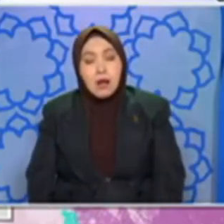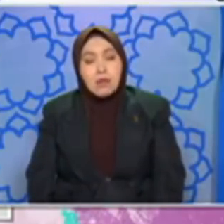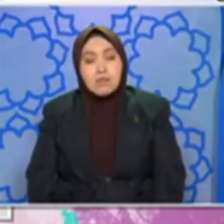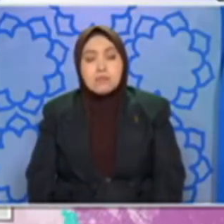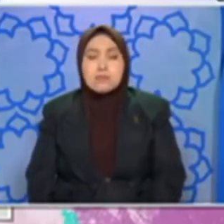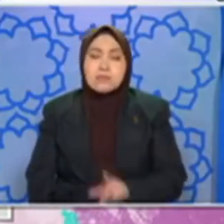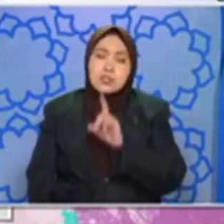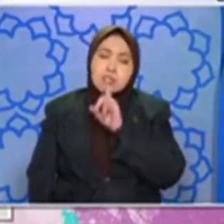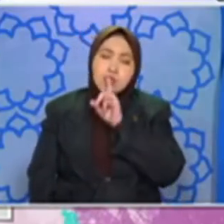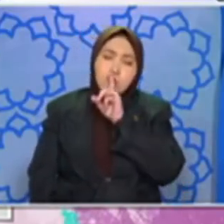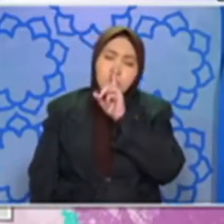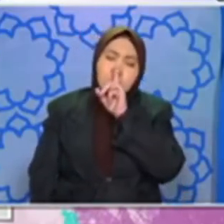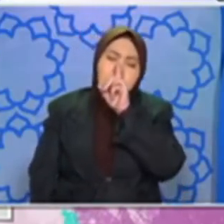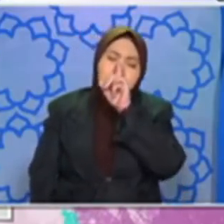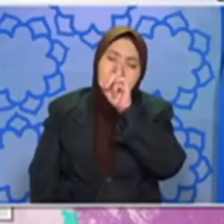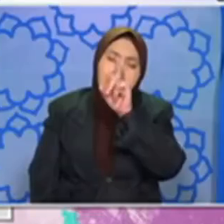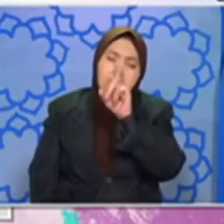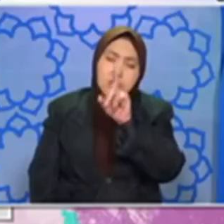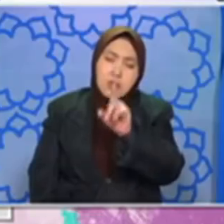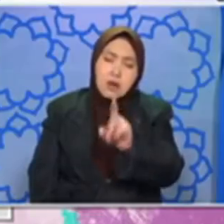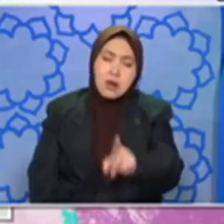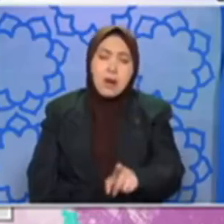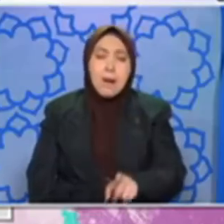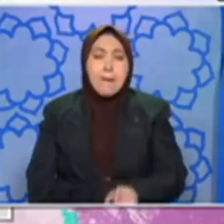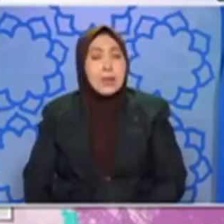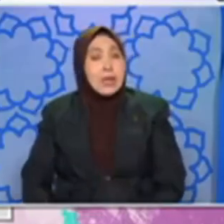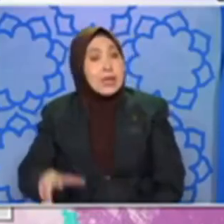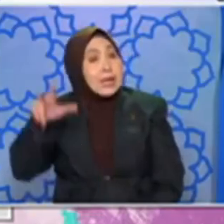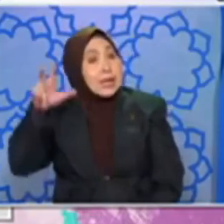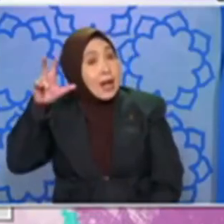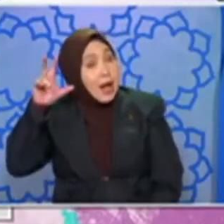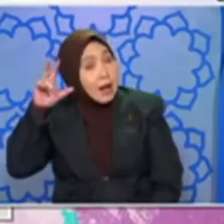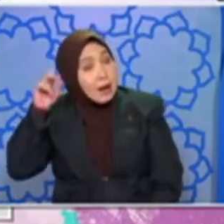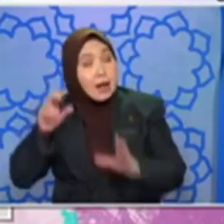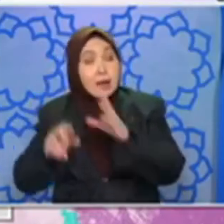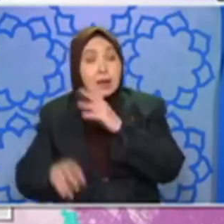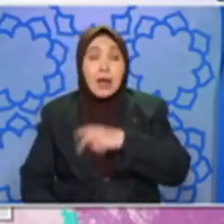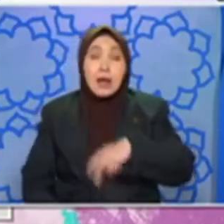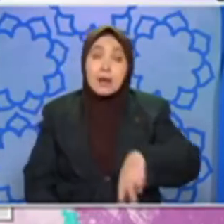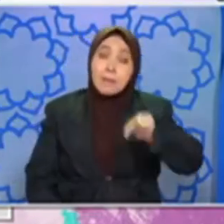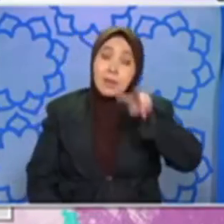علم إن السمع